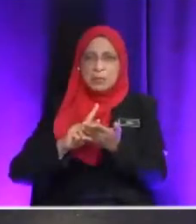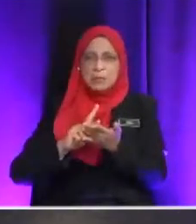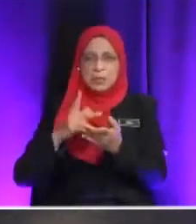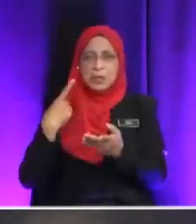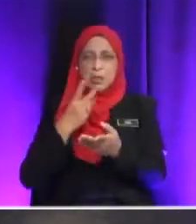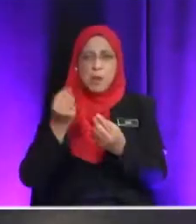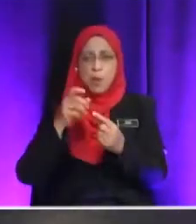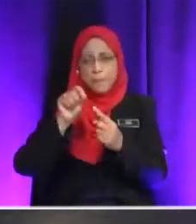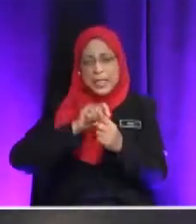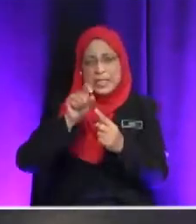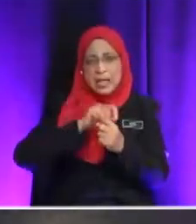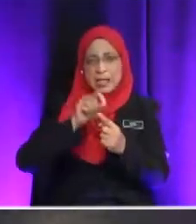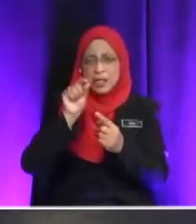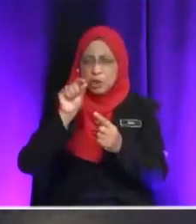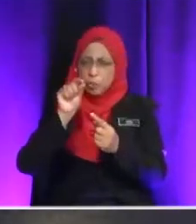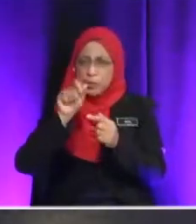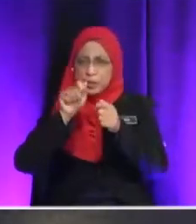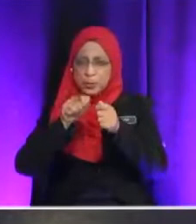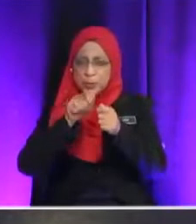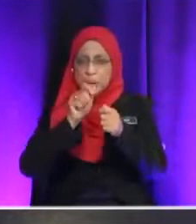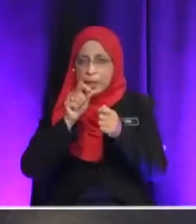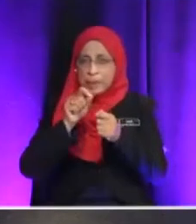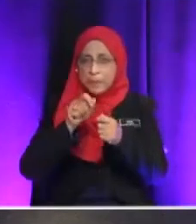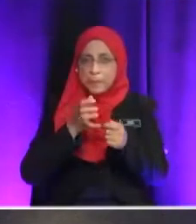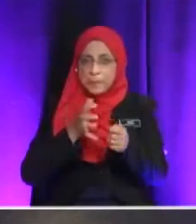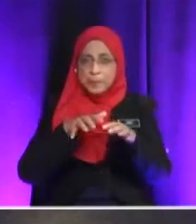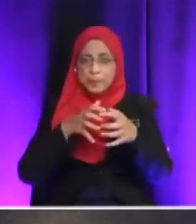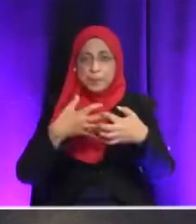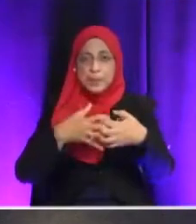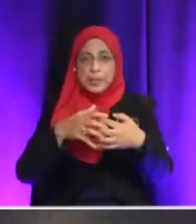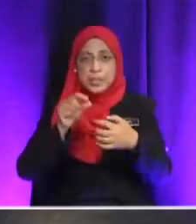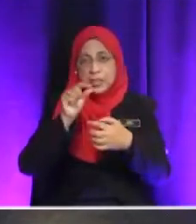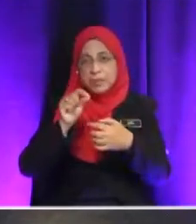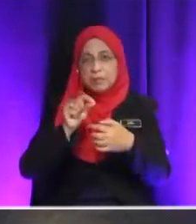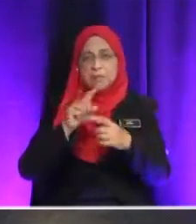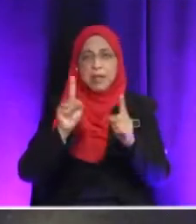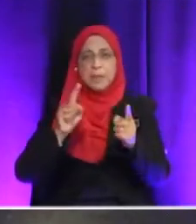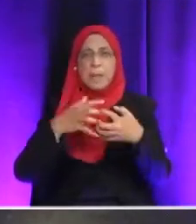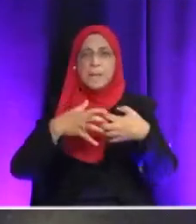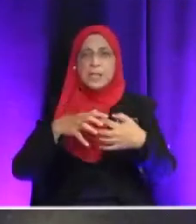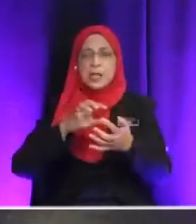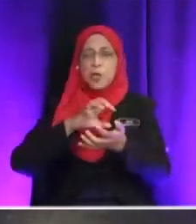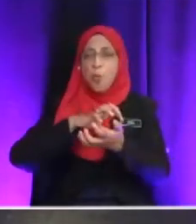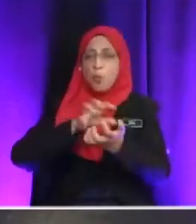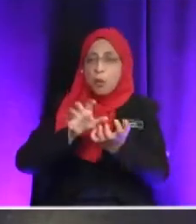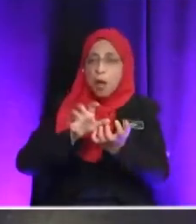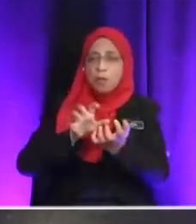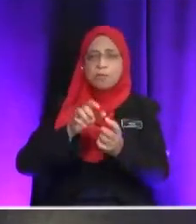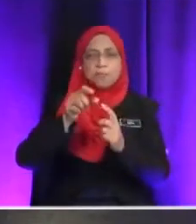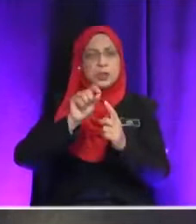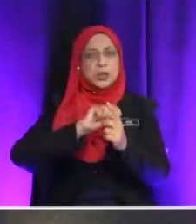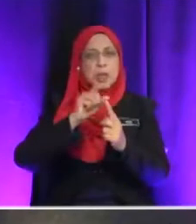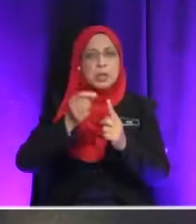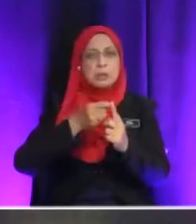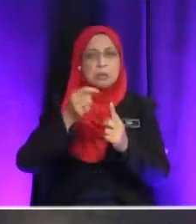tapi mungkin dia akan jadi tebal jadi tak mengikut spesifikasi qtela mobile sampai ke quality control